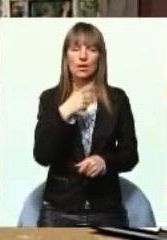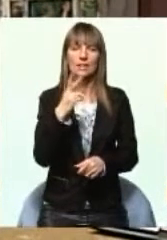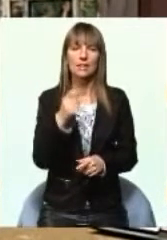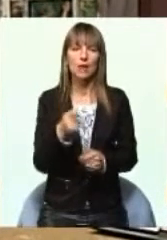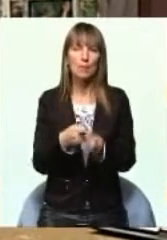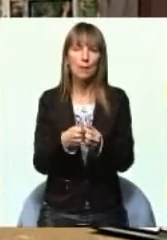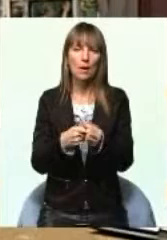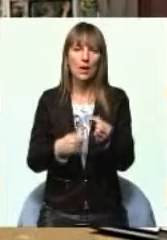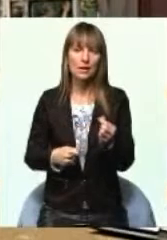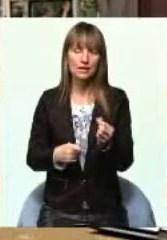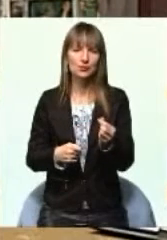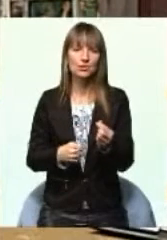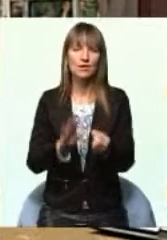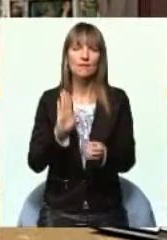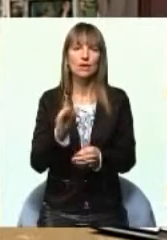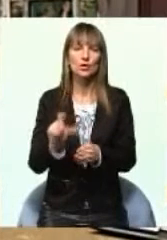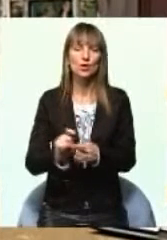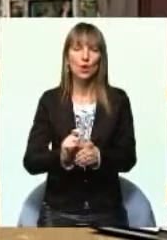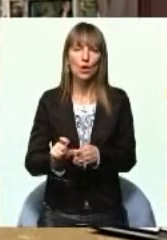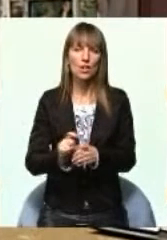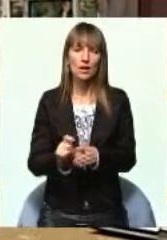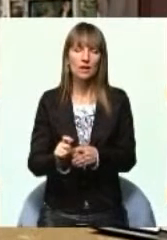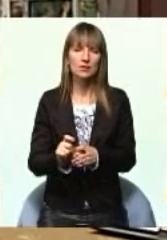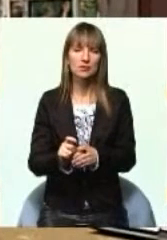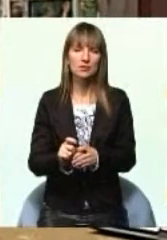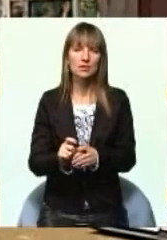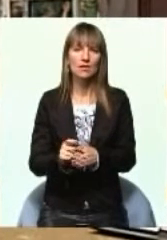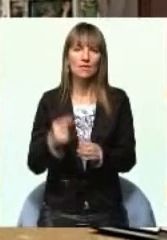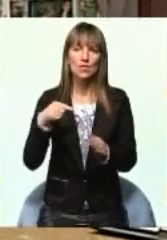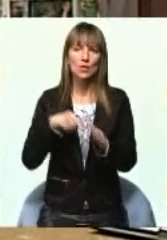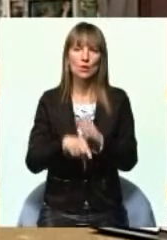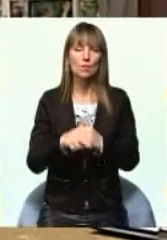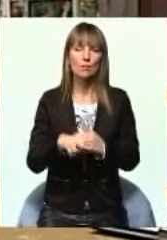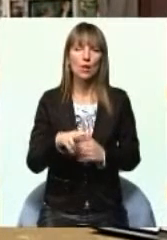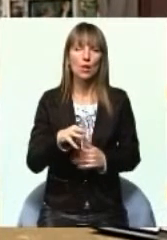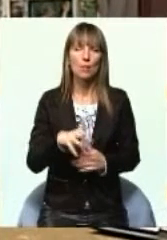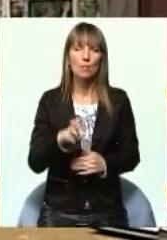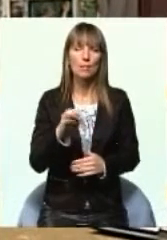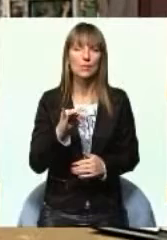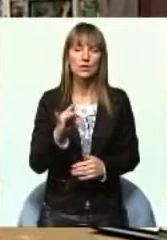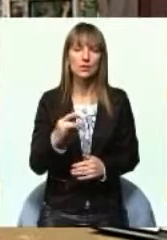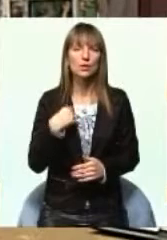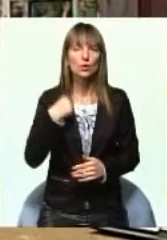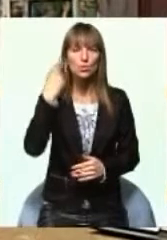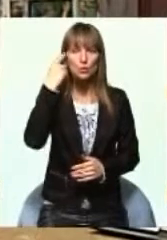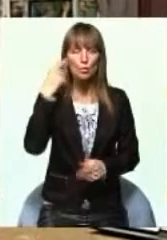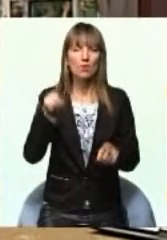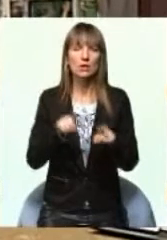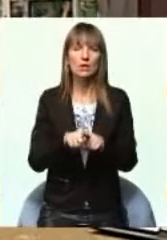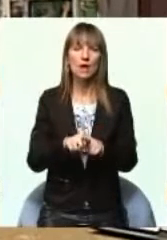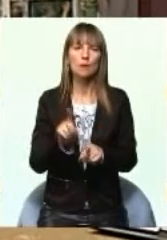паличці в шоколаді, а внутрі пломбір. Я думаю так, тому що